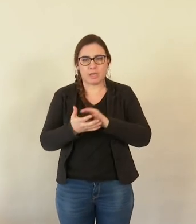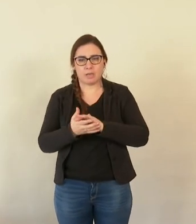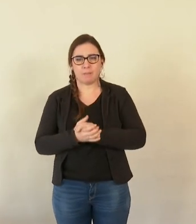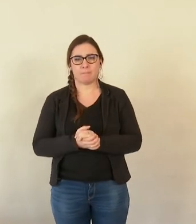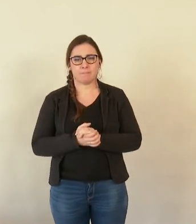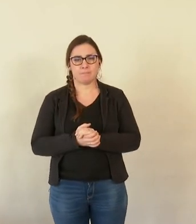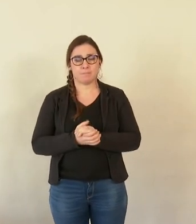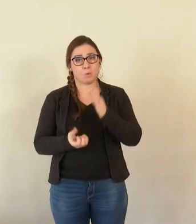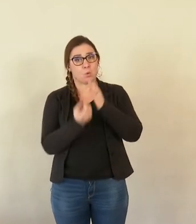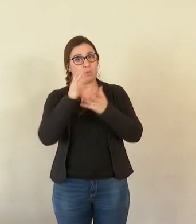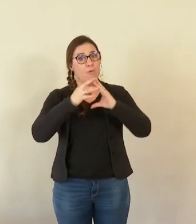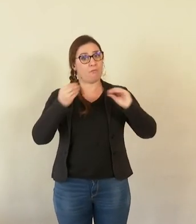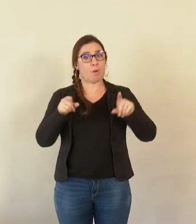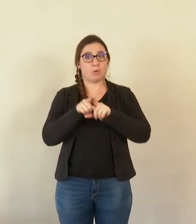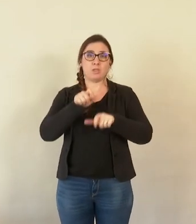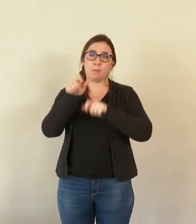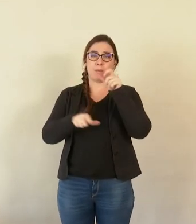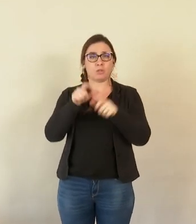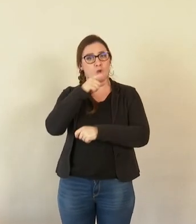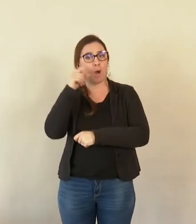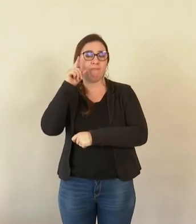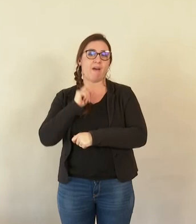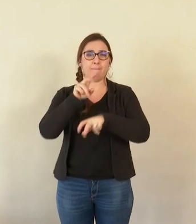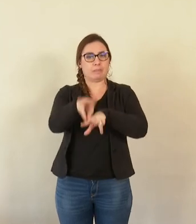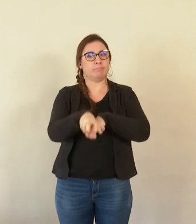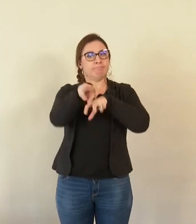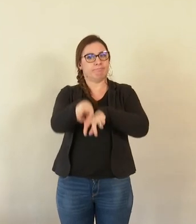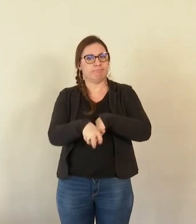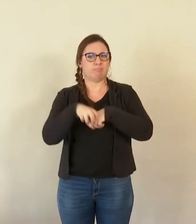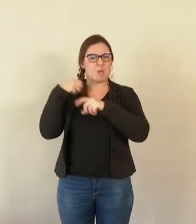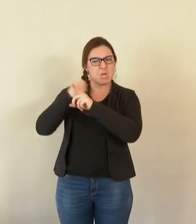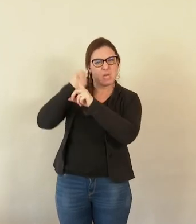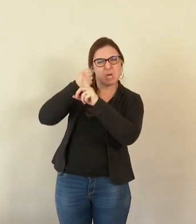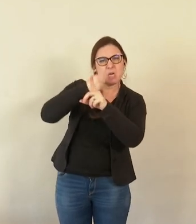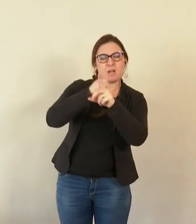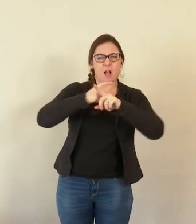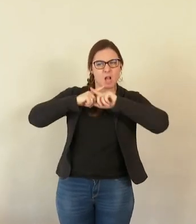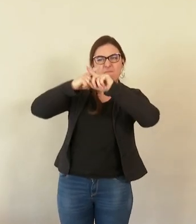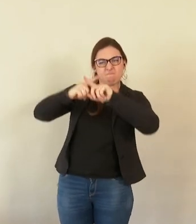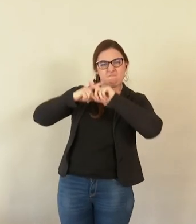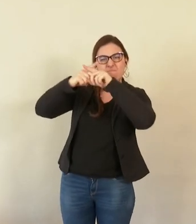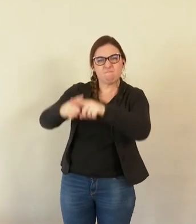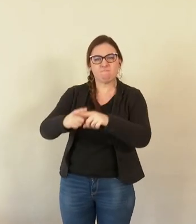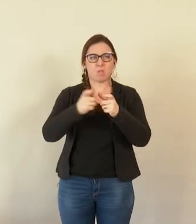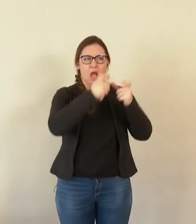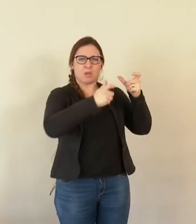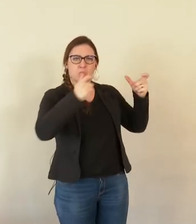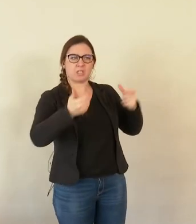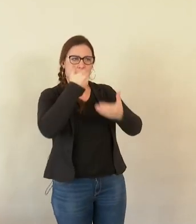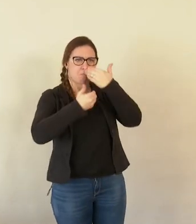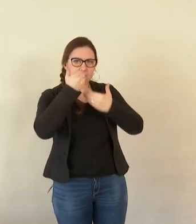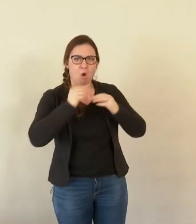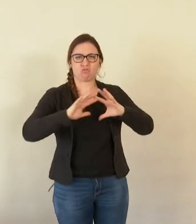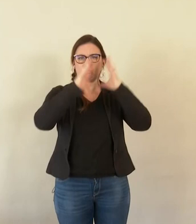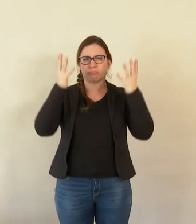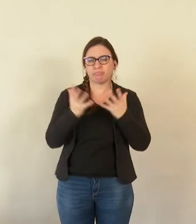figure des agricultrices et agriculteurs face à la force de négociation de l'agro-industrie de l'agroalimentaire